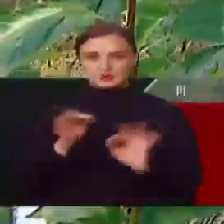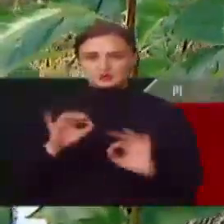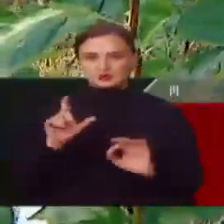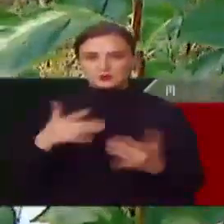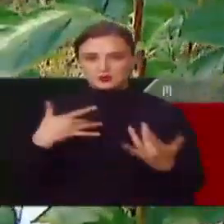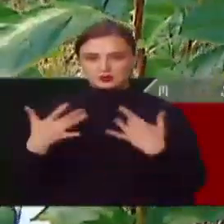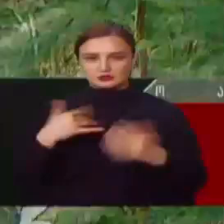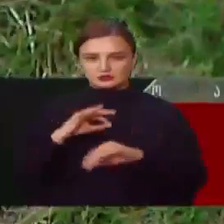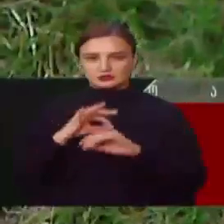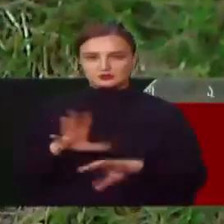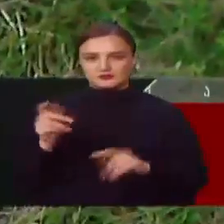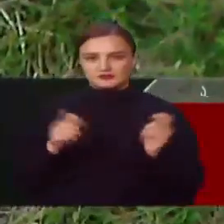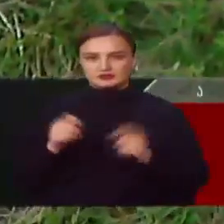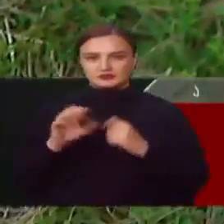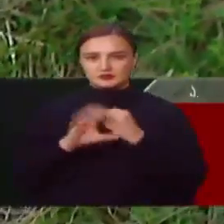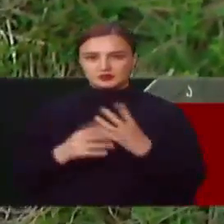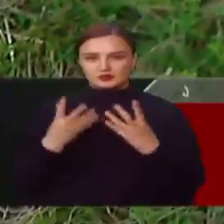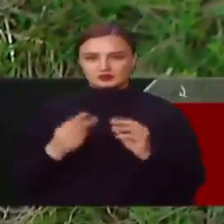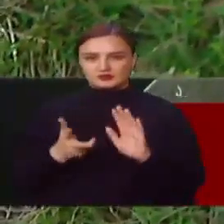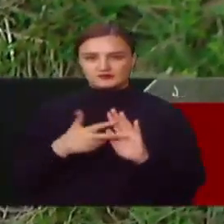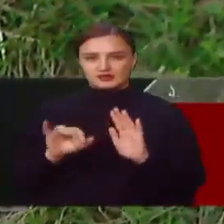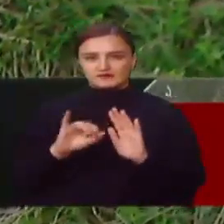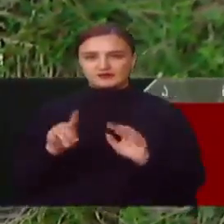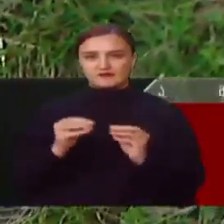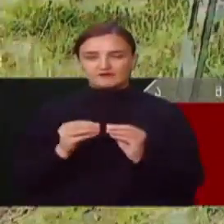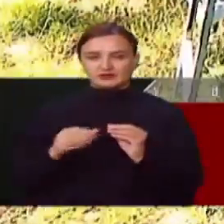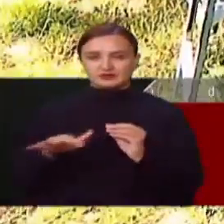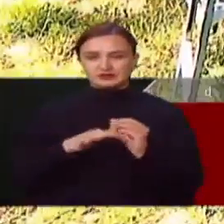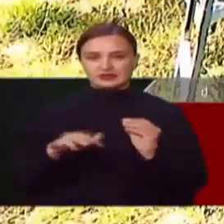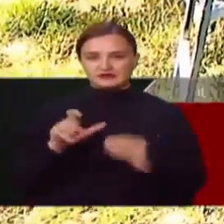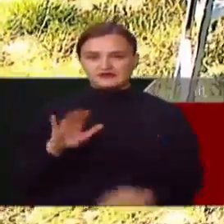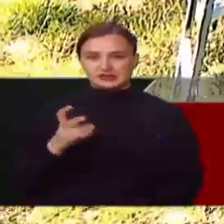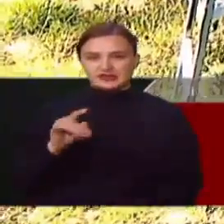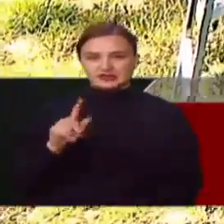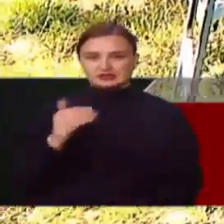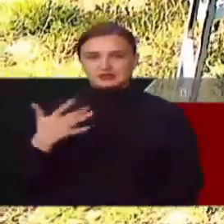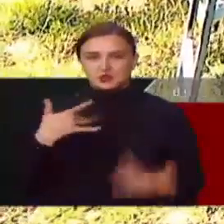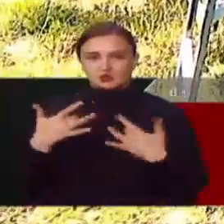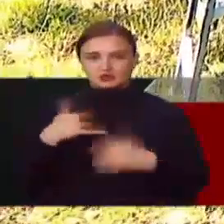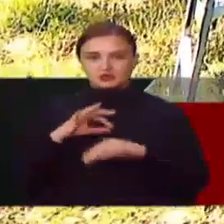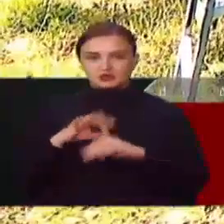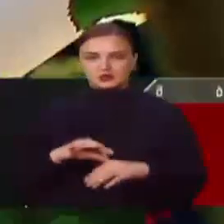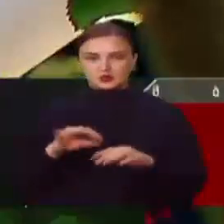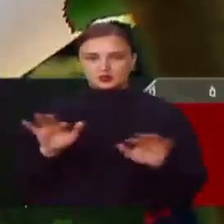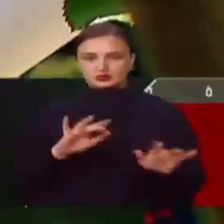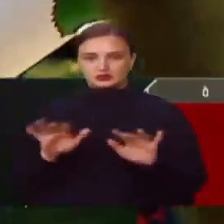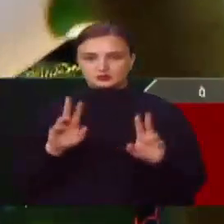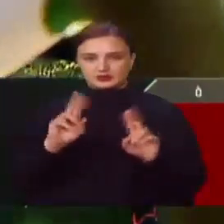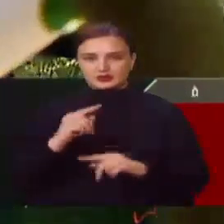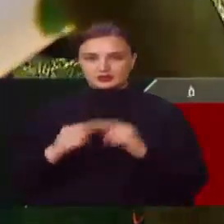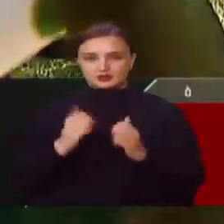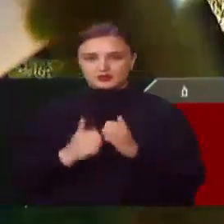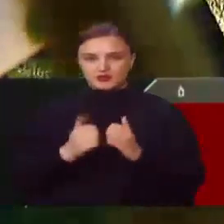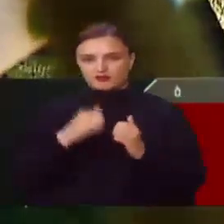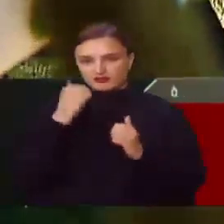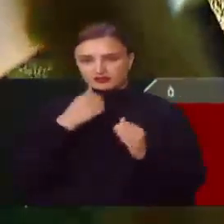კონცერტი გაიმართება. ფესტივალის ბოლო დღეს კი 8 ივნისს იმავე სივრცეში დავით ევგედიძის კონცერტი ჩატარდება. ღონისძიება ტრადიციულია ყოველ წელს.